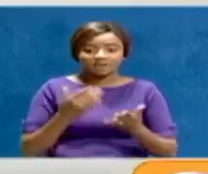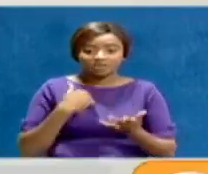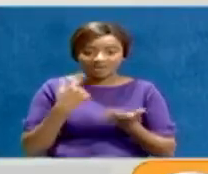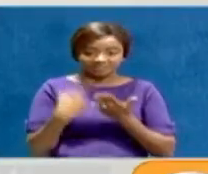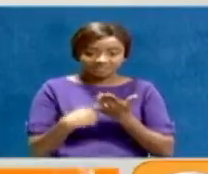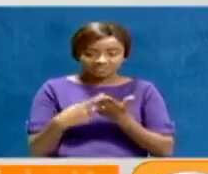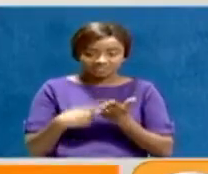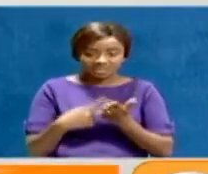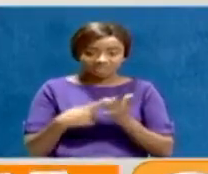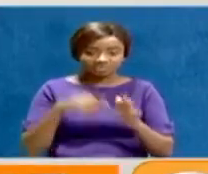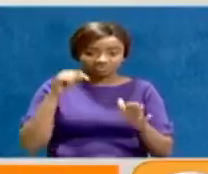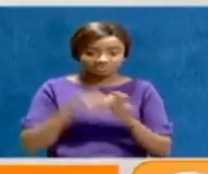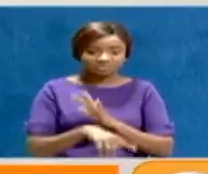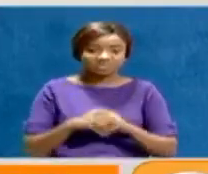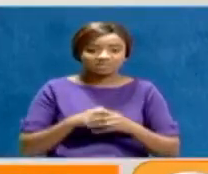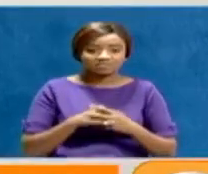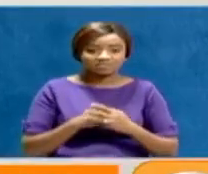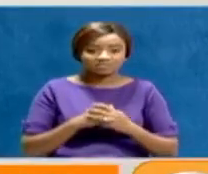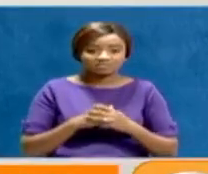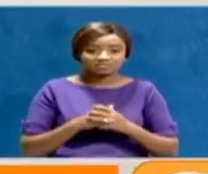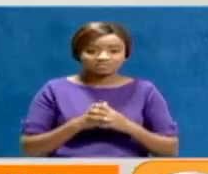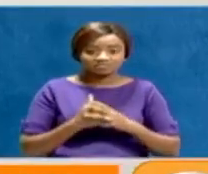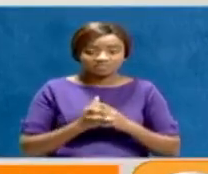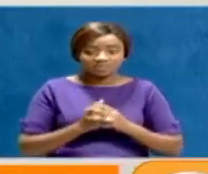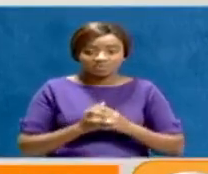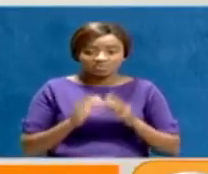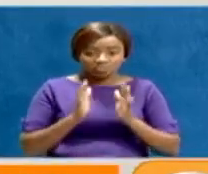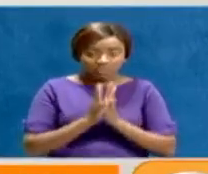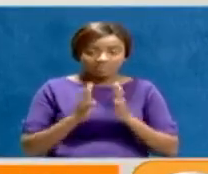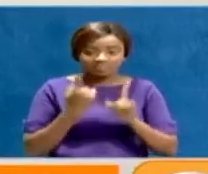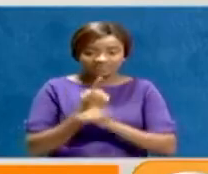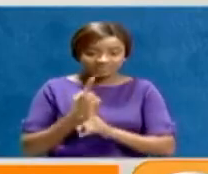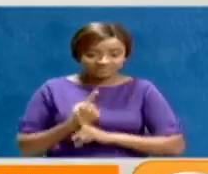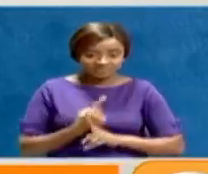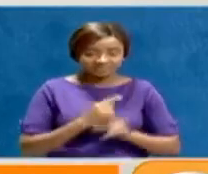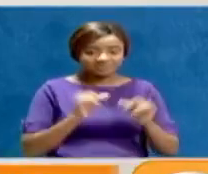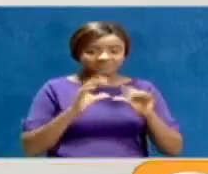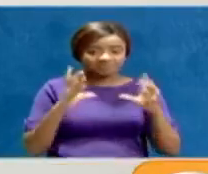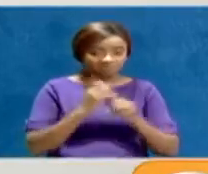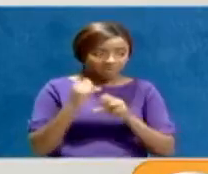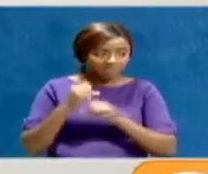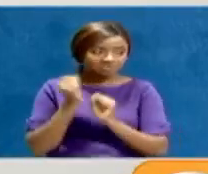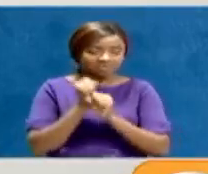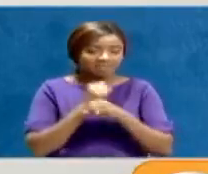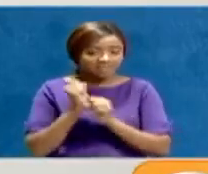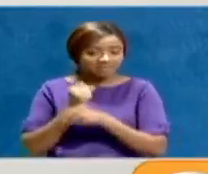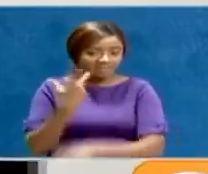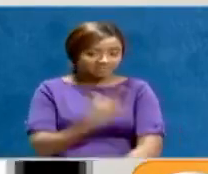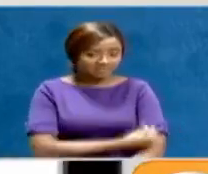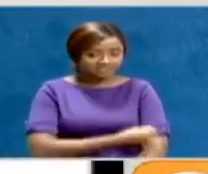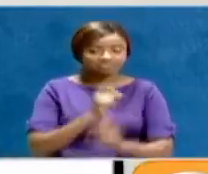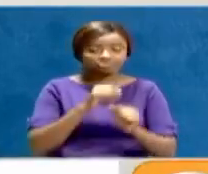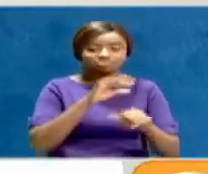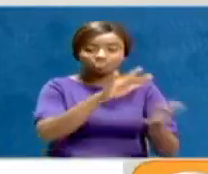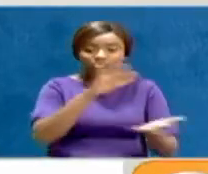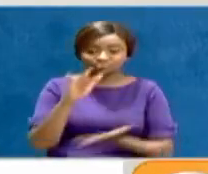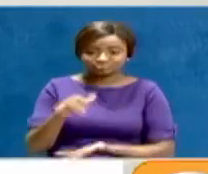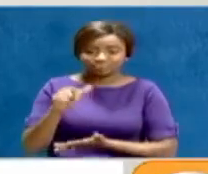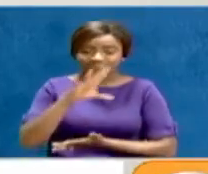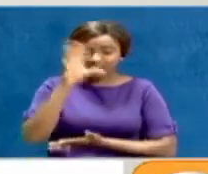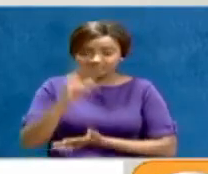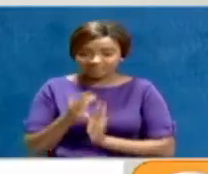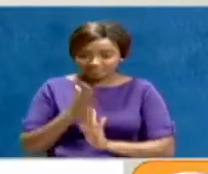sana na watengenezaji wa chanjo karibu 6 ili chanjo zile zipate kuja Afrika kwa haraka, ndio